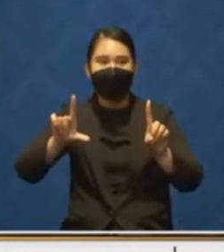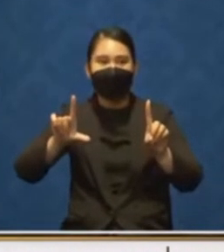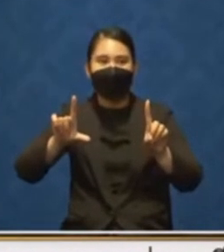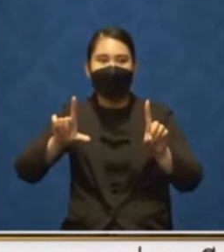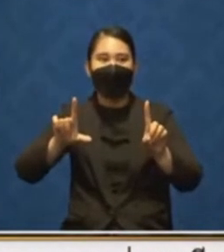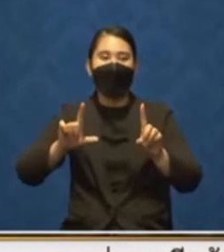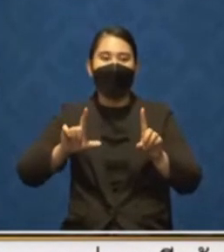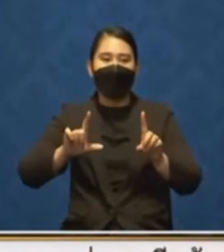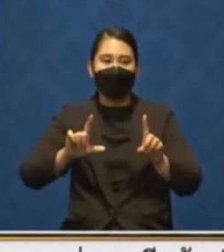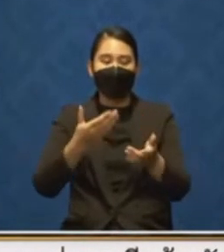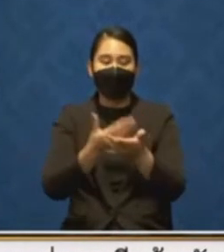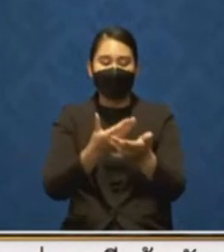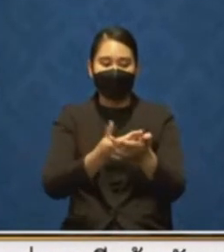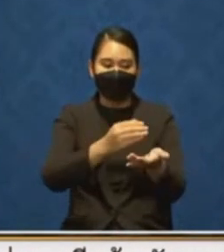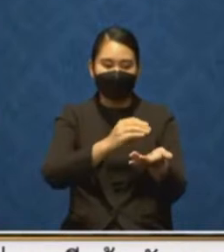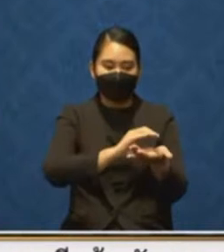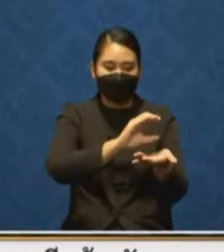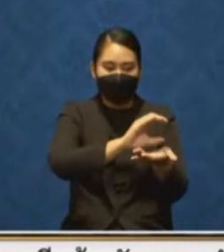แค่ไหนน่ะ